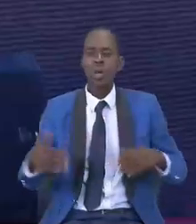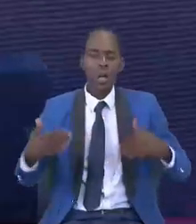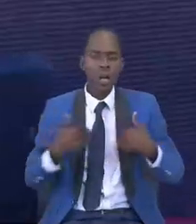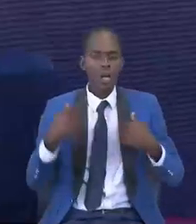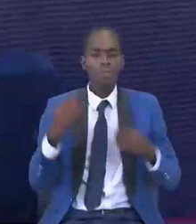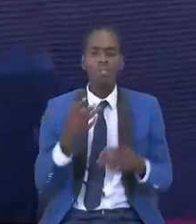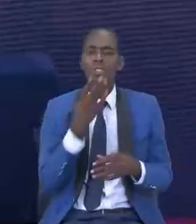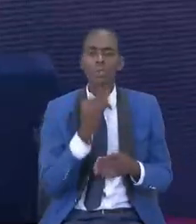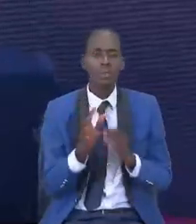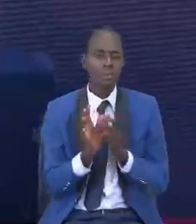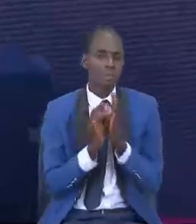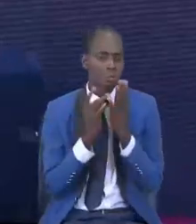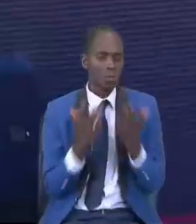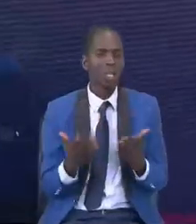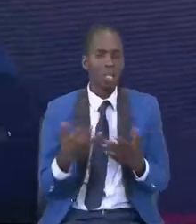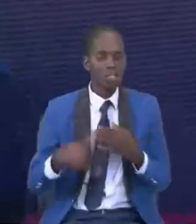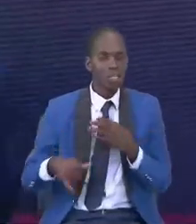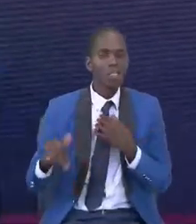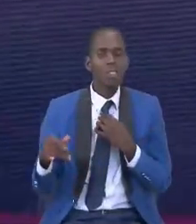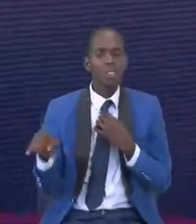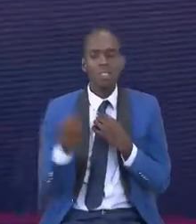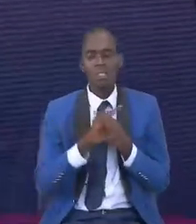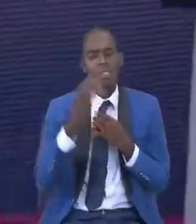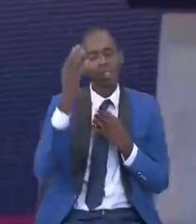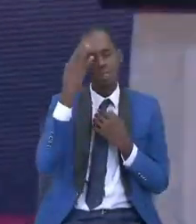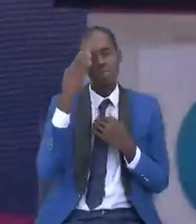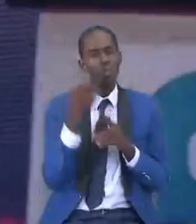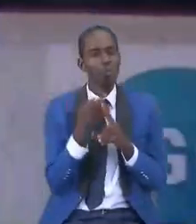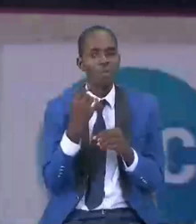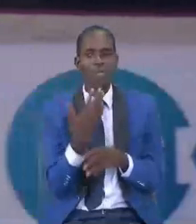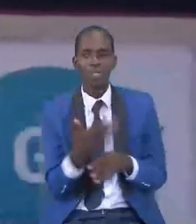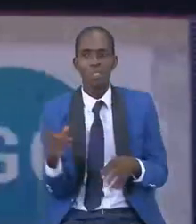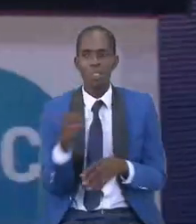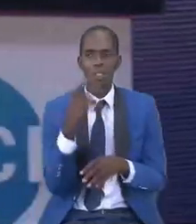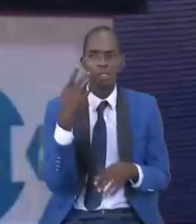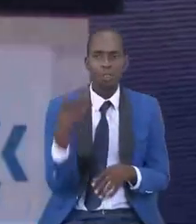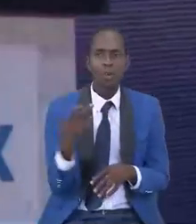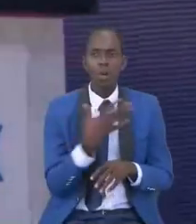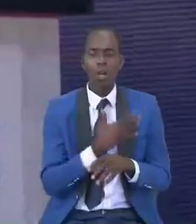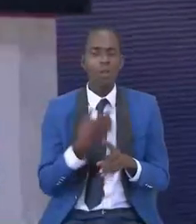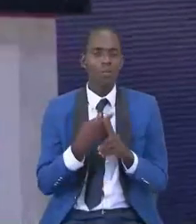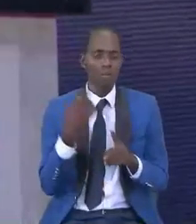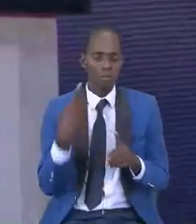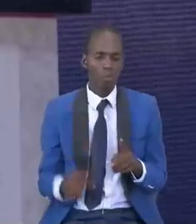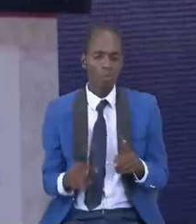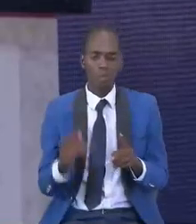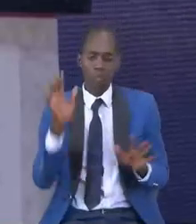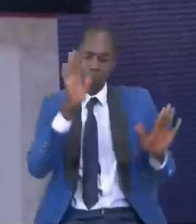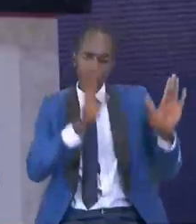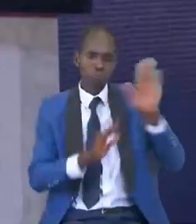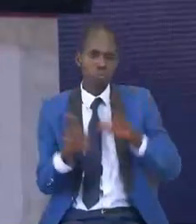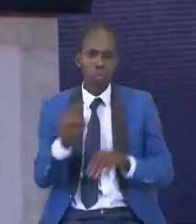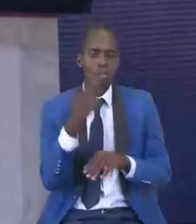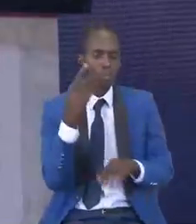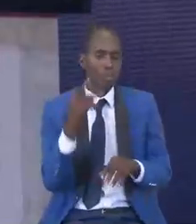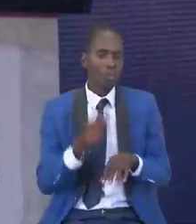ils savaient des choses qu'ils ont vues et de la tempête qu'ils ont expérimentée. Ô Éternel, tu fais